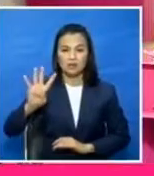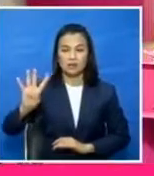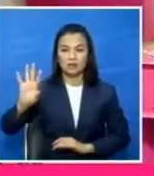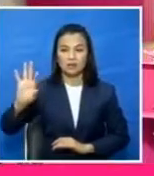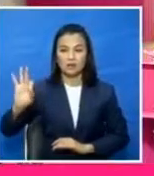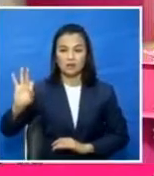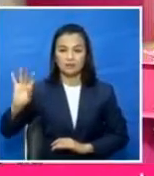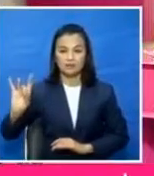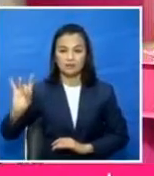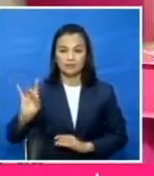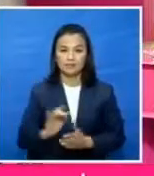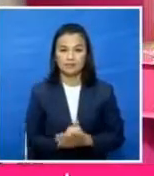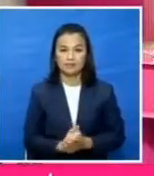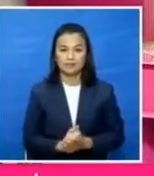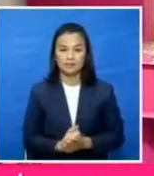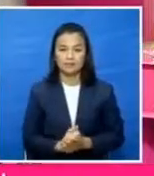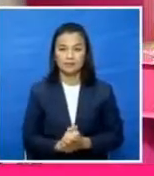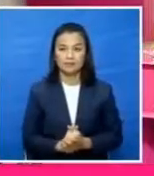5534498